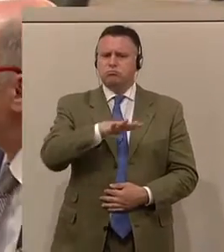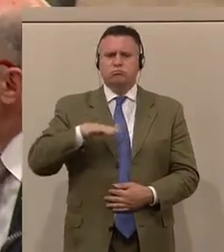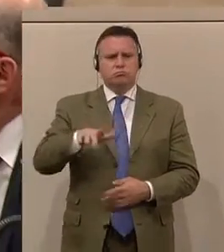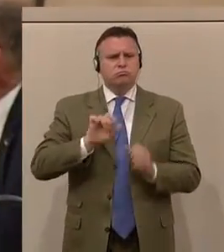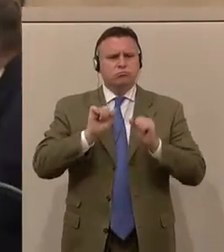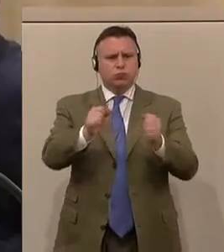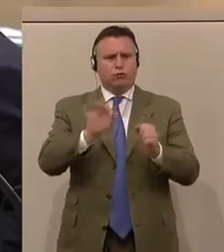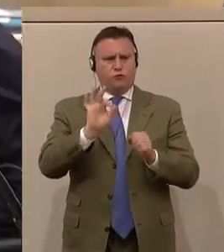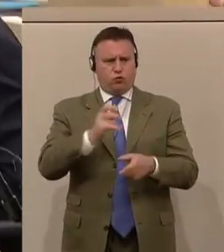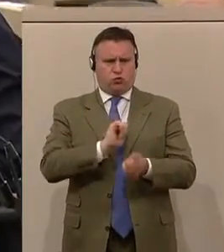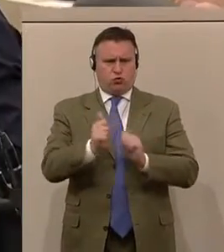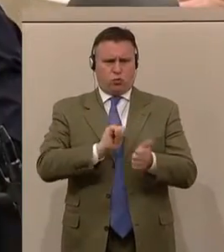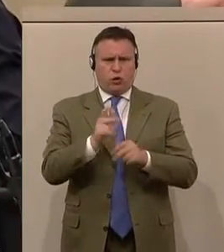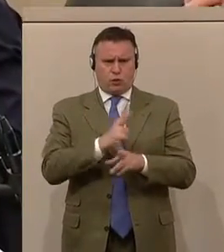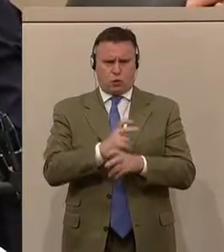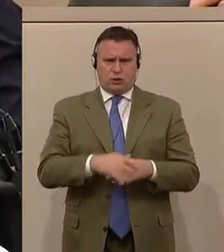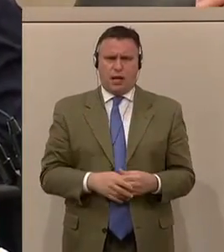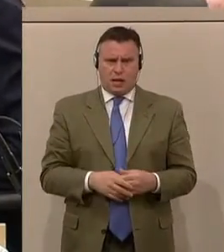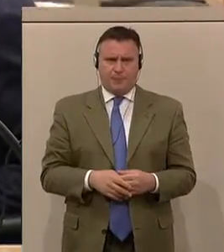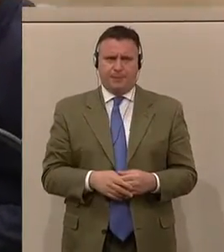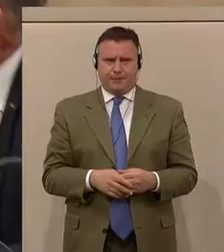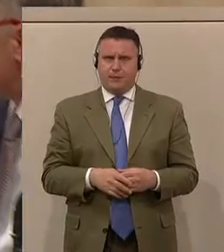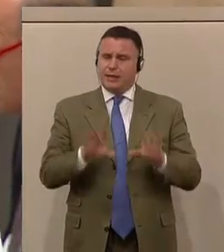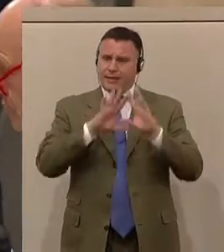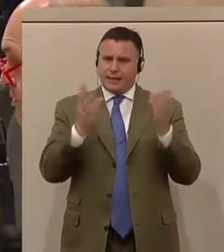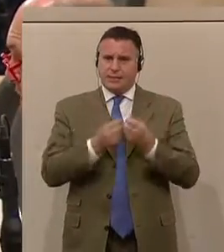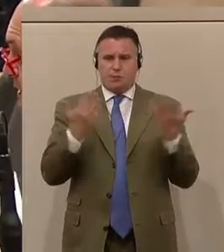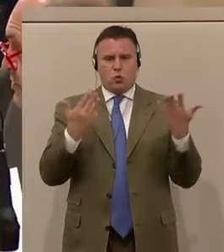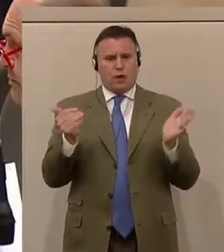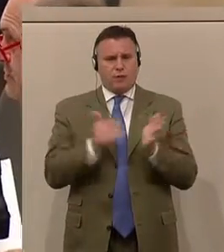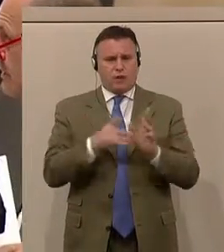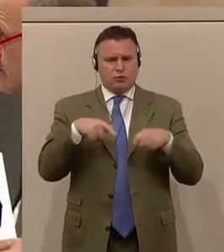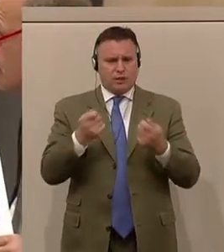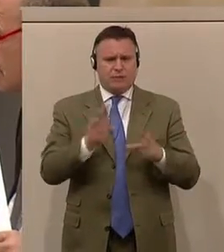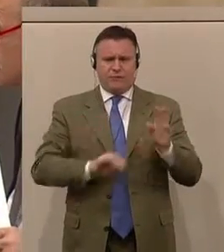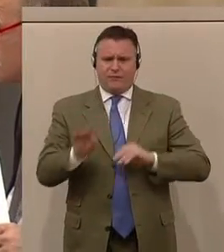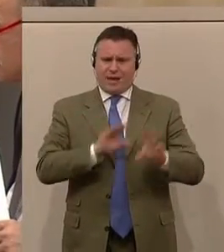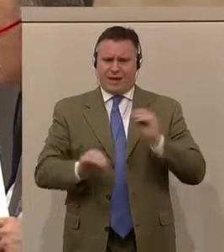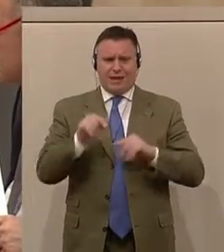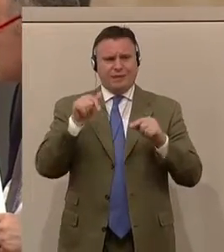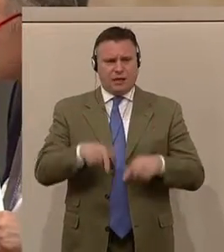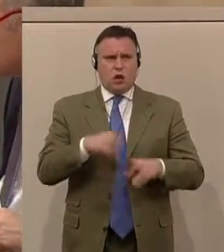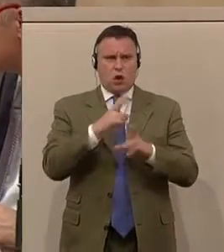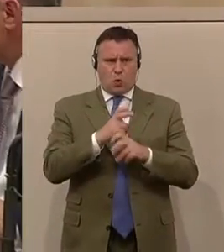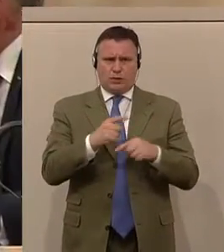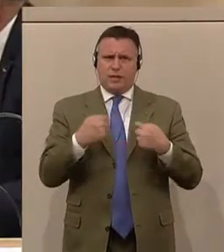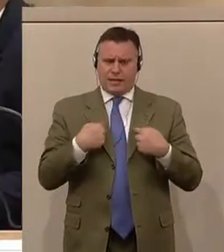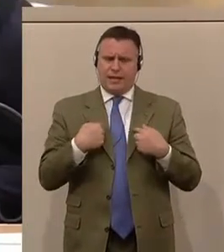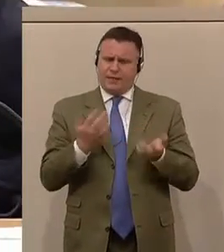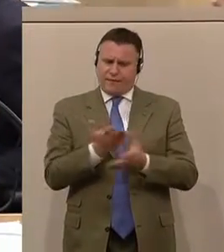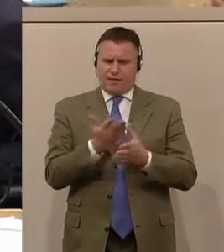sich für den Sport in Österreich engagieren und den über 9000 Vereinen, die wir auch in Österreich vertreten